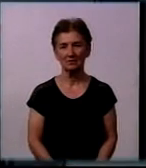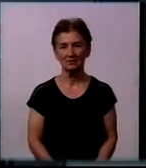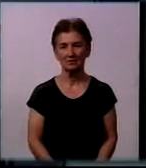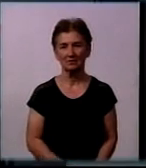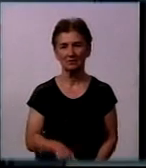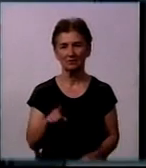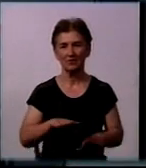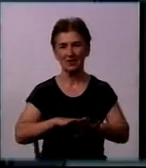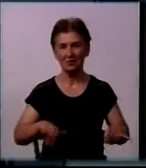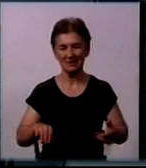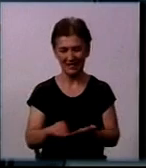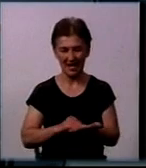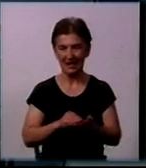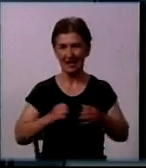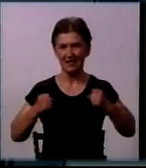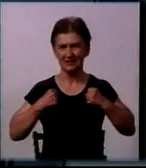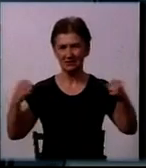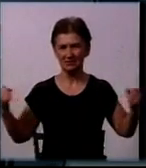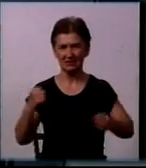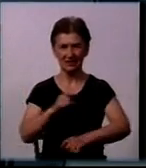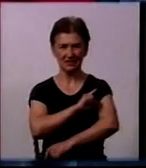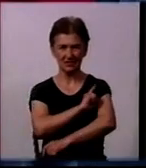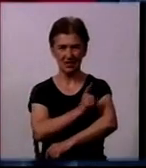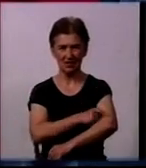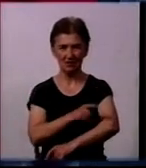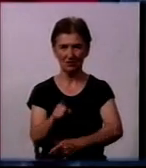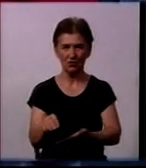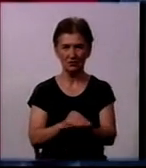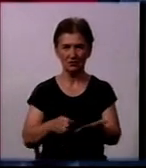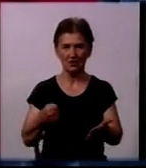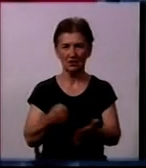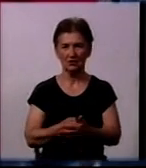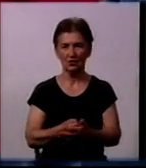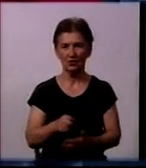Після розминки розпочинається силове тренування. Воно триває до 2 годин.